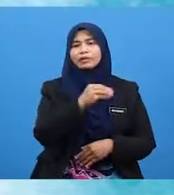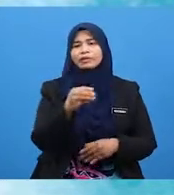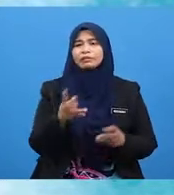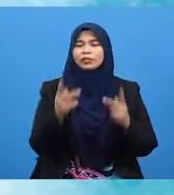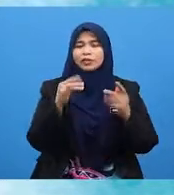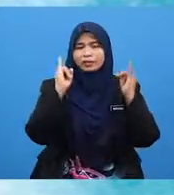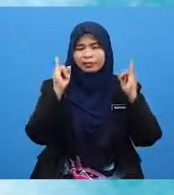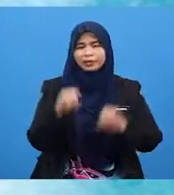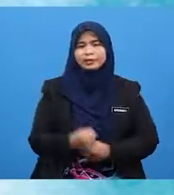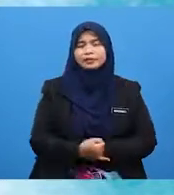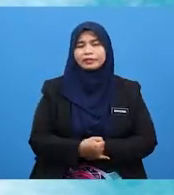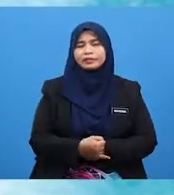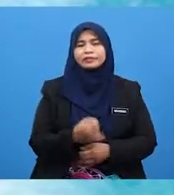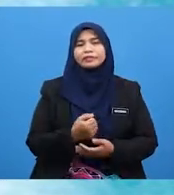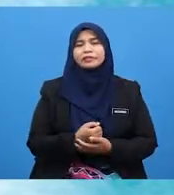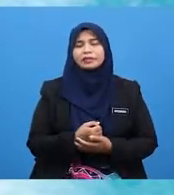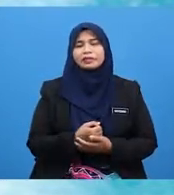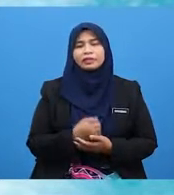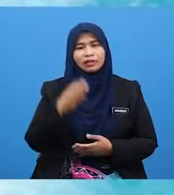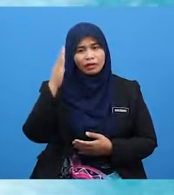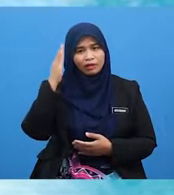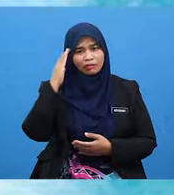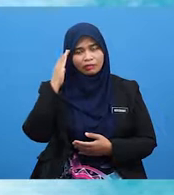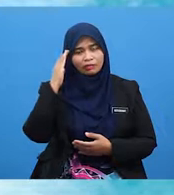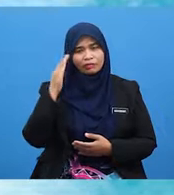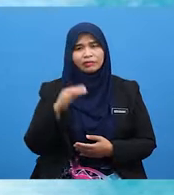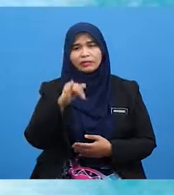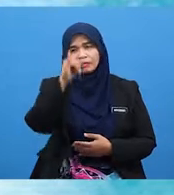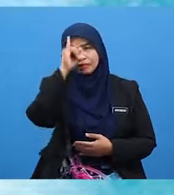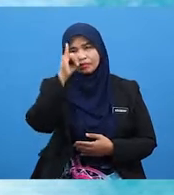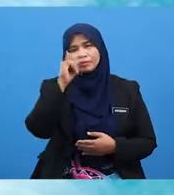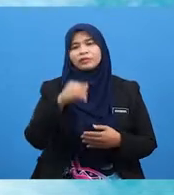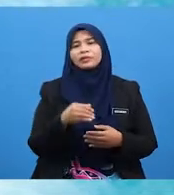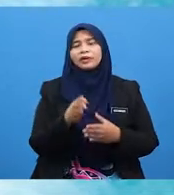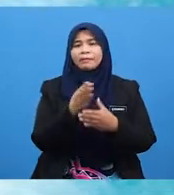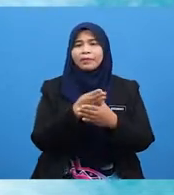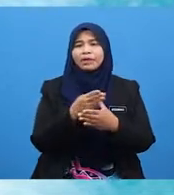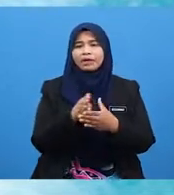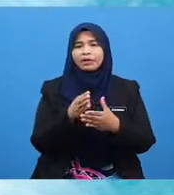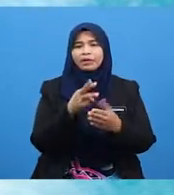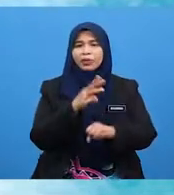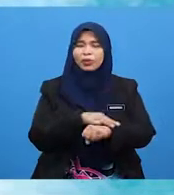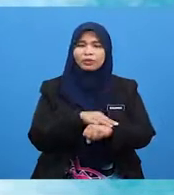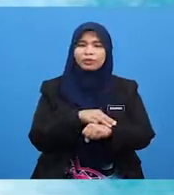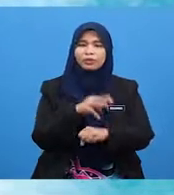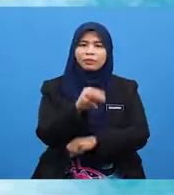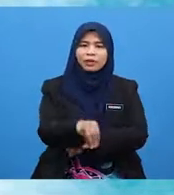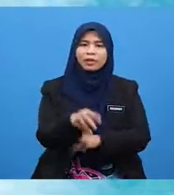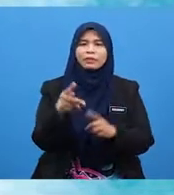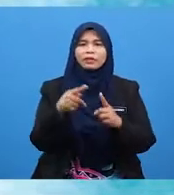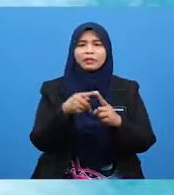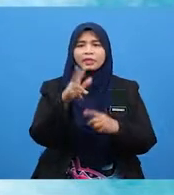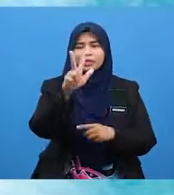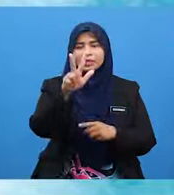beribadat. Tahukah murid-murid, Imam Asy-Syafi'i rahimahullah membahagikan waktu malamnya kepada